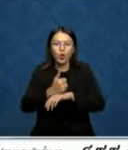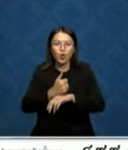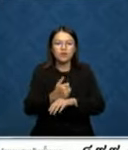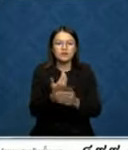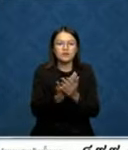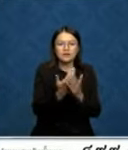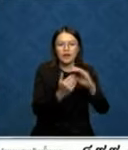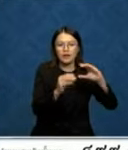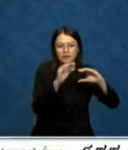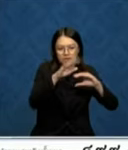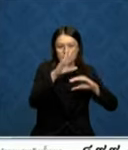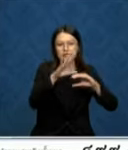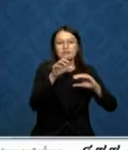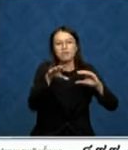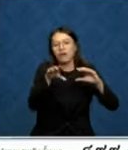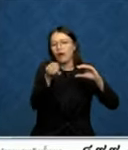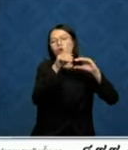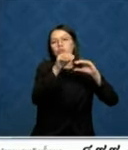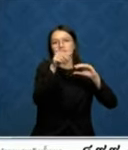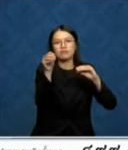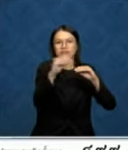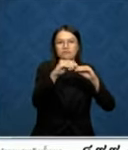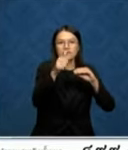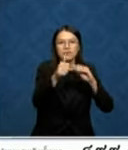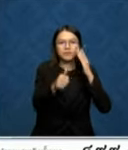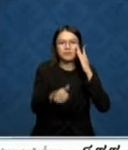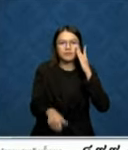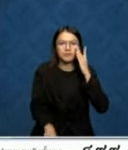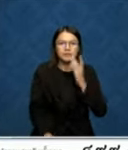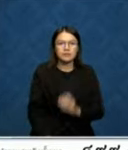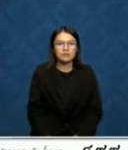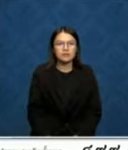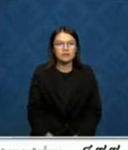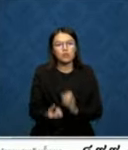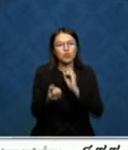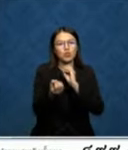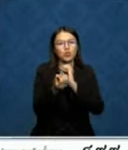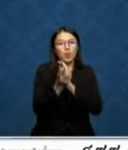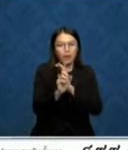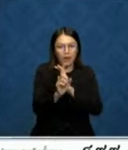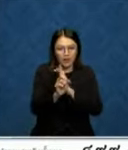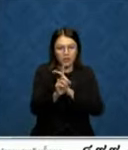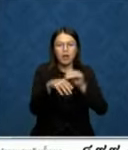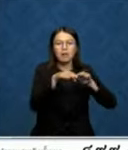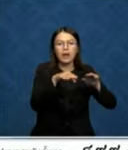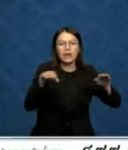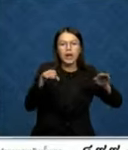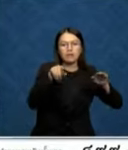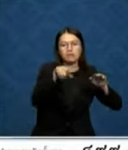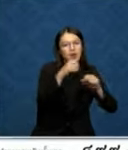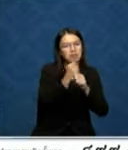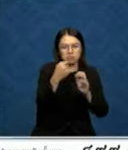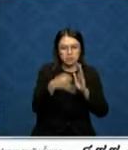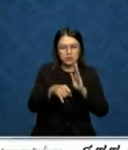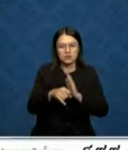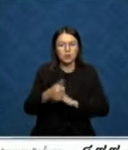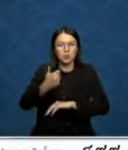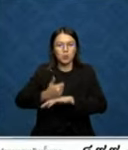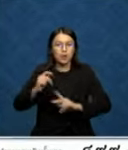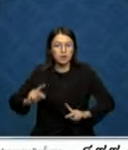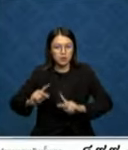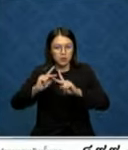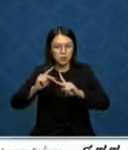นที่เกินเนี่ยมาจากอากาศไปเลยนะครับสิ่งเหล่านี้จะเกิดอะไรขึ้นนะครับท่านก็สร้างมาตรฐานผิดๆอีกแล้วแล้วรัฐมนตรีท่านเองนะ